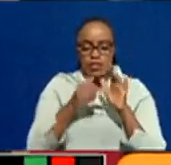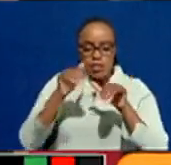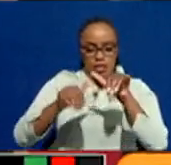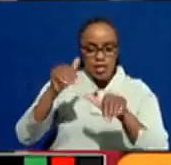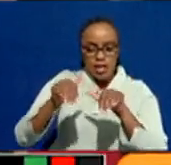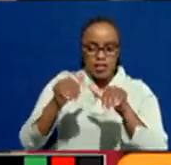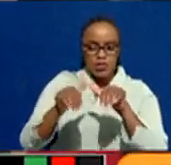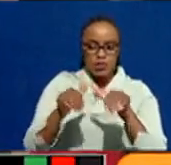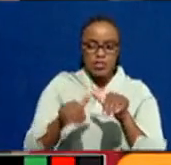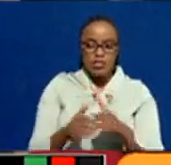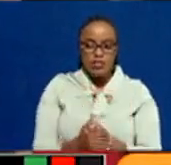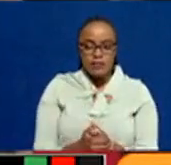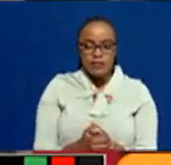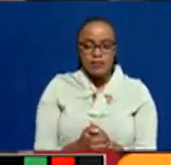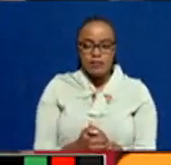uchaguzi.